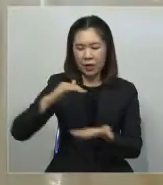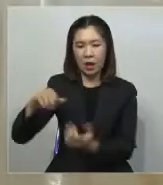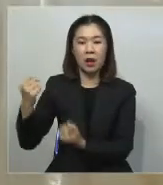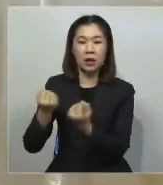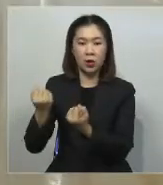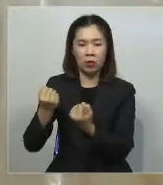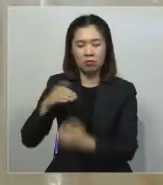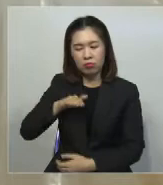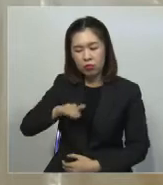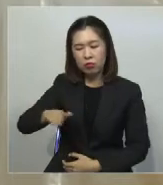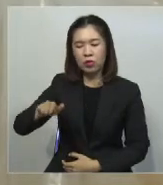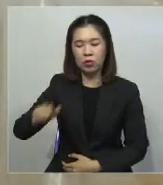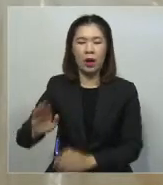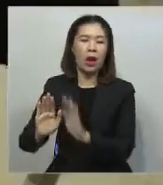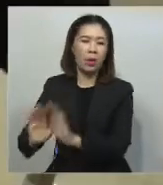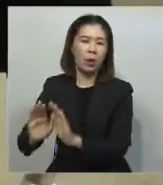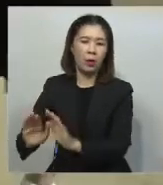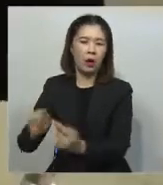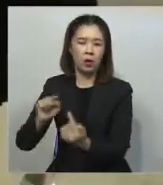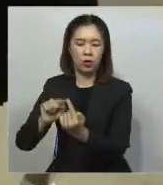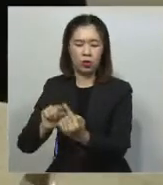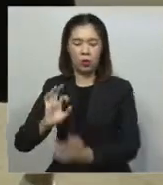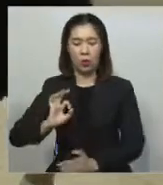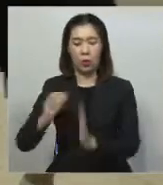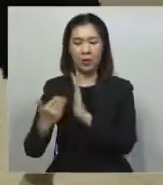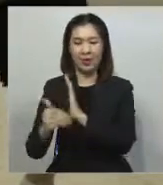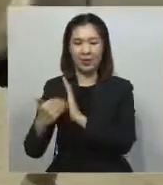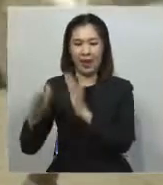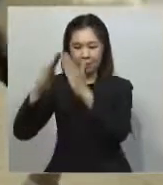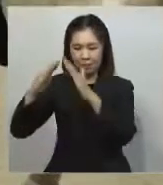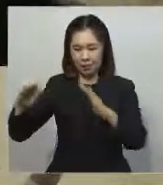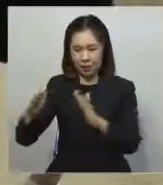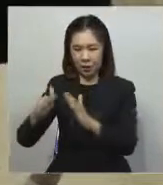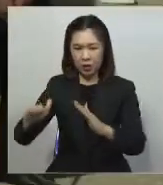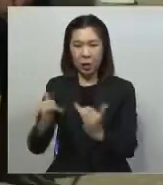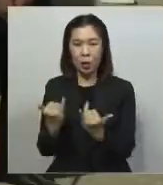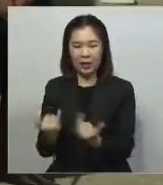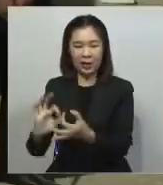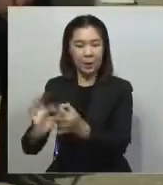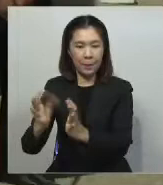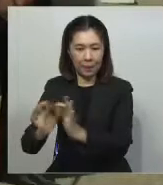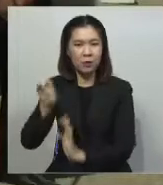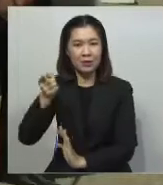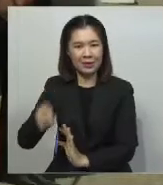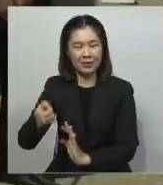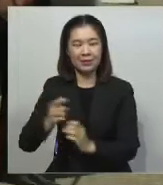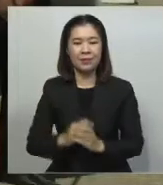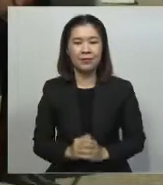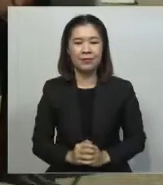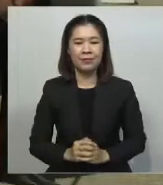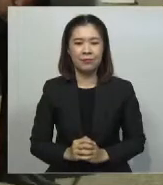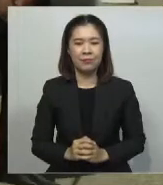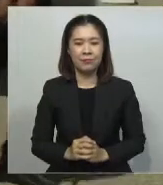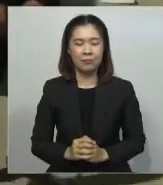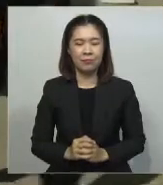ปไว้ที่ชาปนสถานชั่วคราวพุทธมณฑลอีสานเพื่อจะใช้ประกอบพิธีจริงในวันนี้ด้วยส่วนการจัดเตรียมขบว